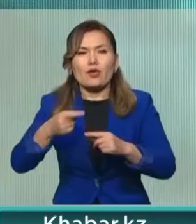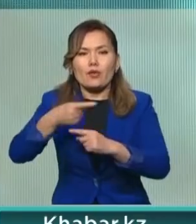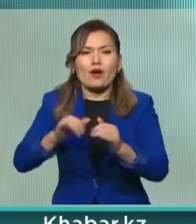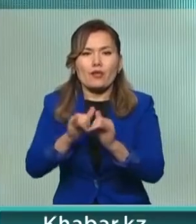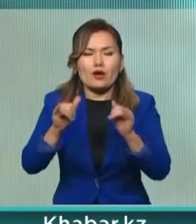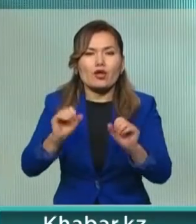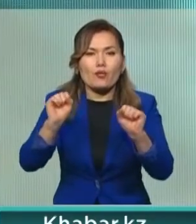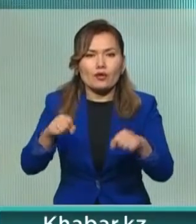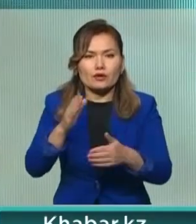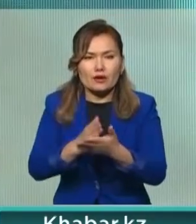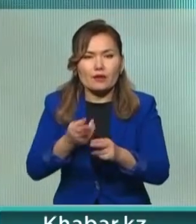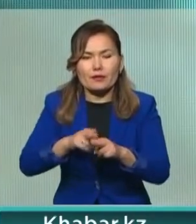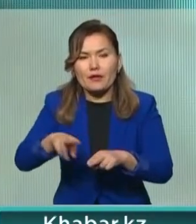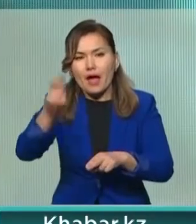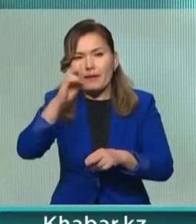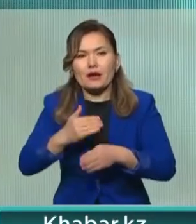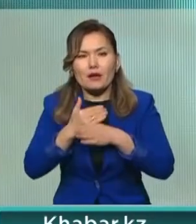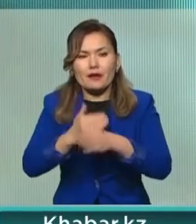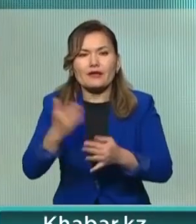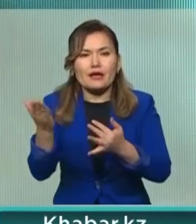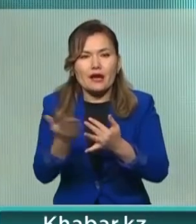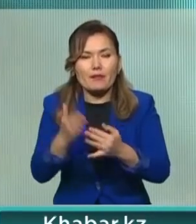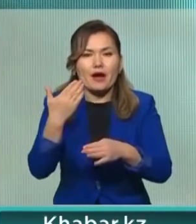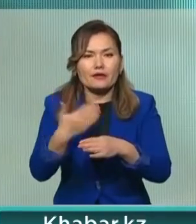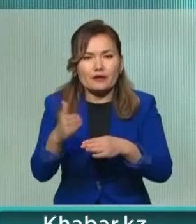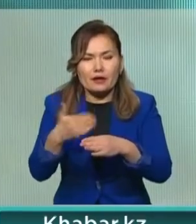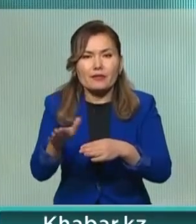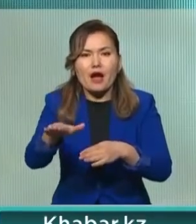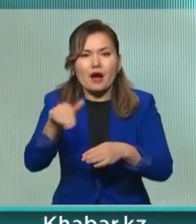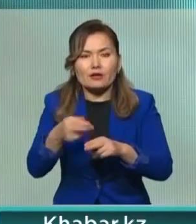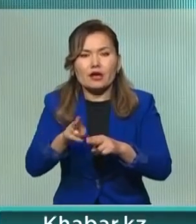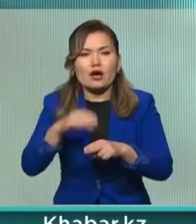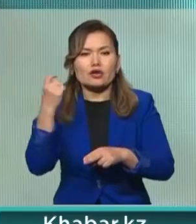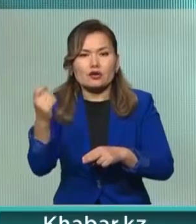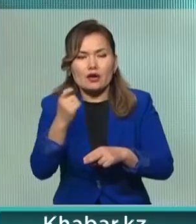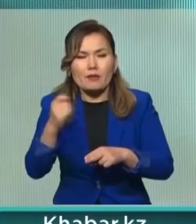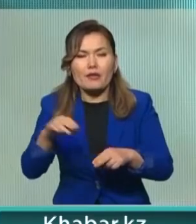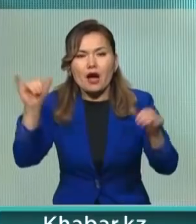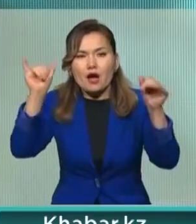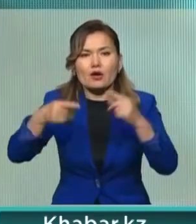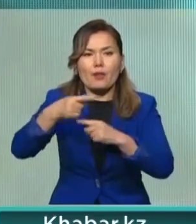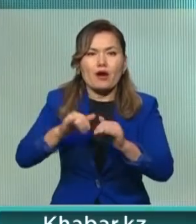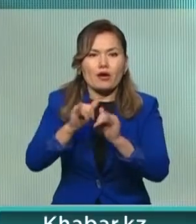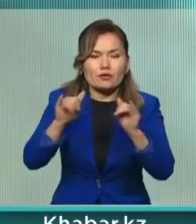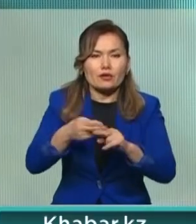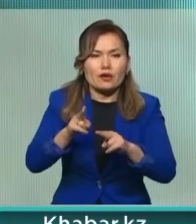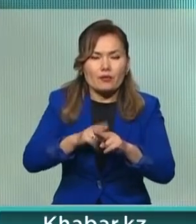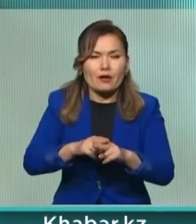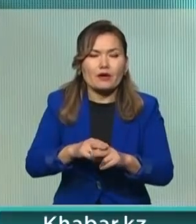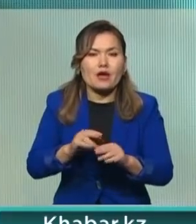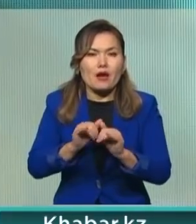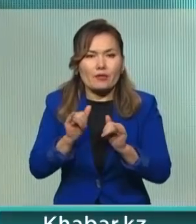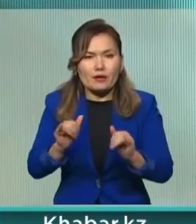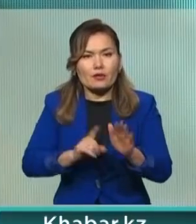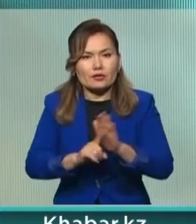өркендетуге мүмкіндік болды. Мемлекет көмегімен жеңілдетілген несиеге қол жеткізген шаруалар төрт түліктің бабын тауып, мал басын